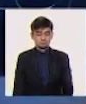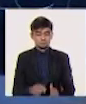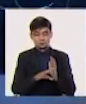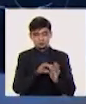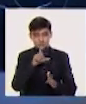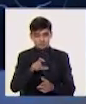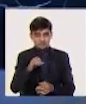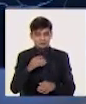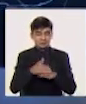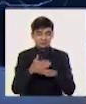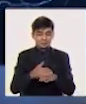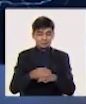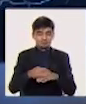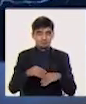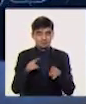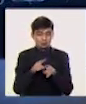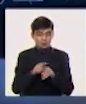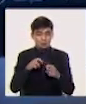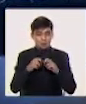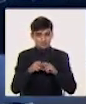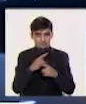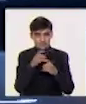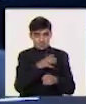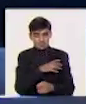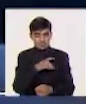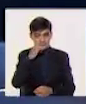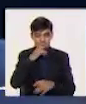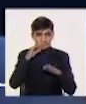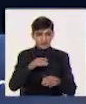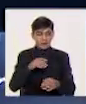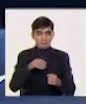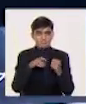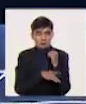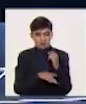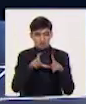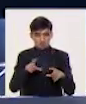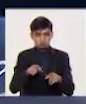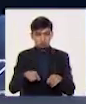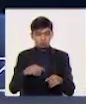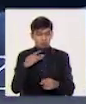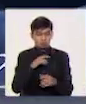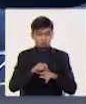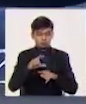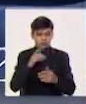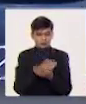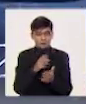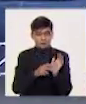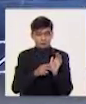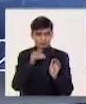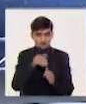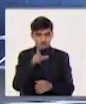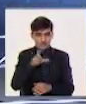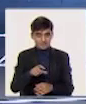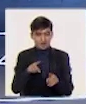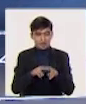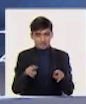депутаттар несиені кешіру мәселесін көтерді. Өйткені Қазақстанда кедейлердің саны артып келеді. Биылдың өзінде 800 мың адам табысы